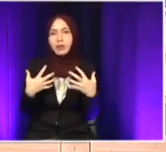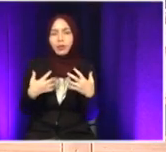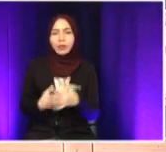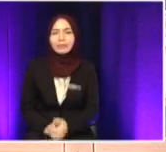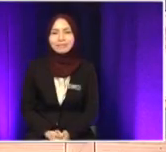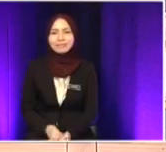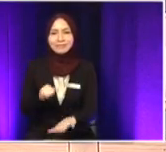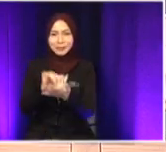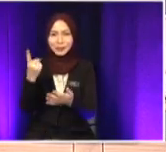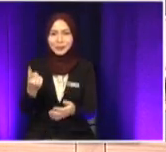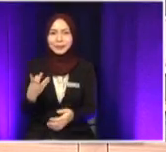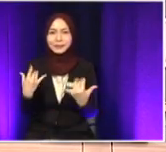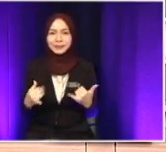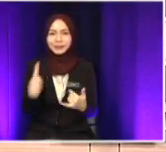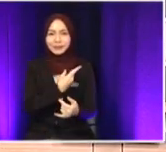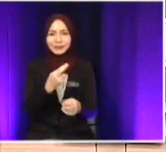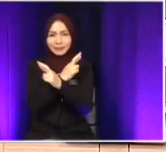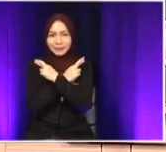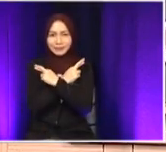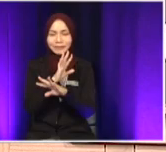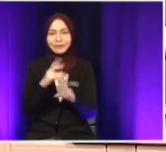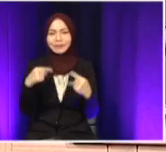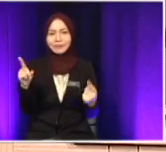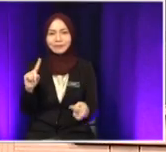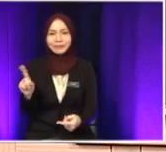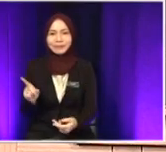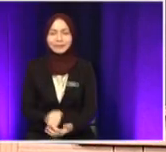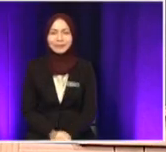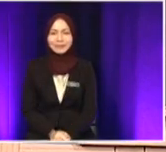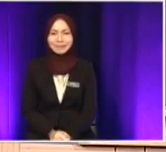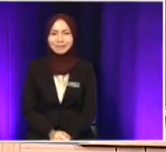para penonton jangan kemana-mana jangan lebih-lebih